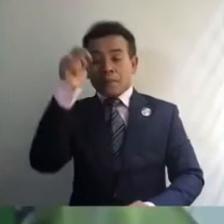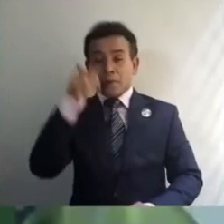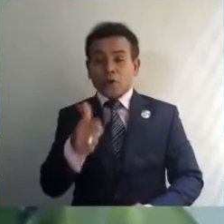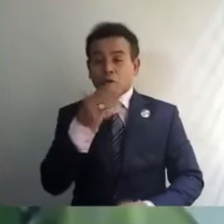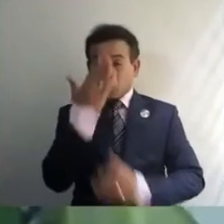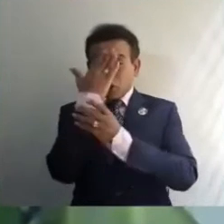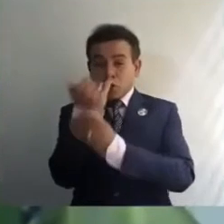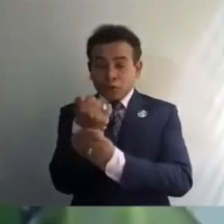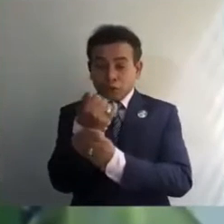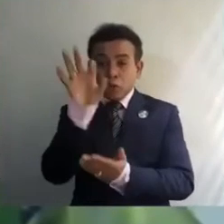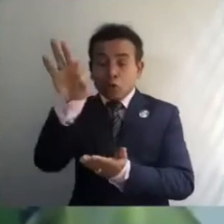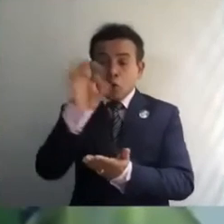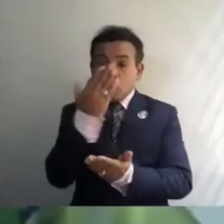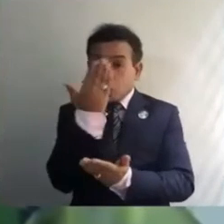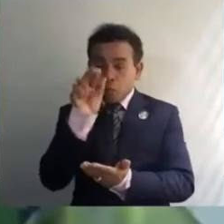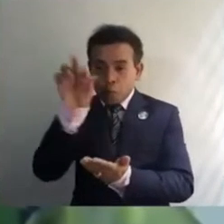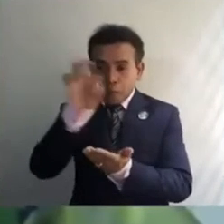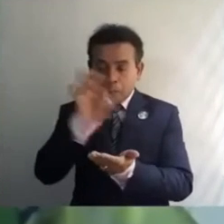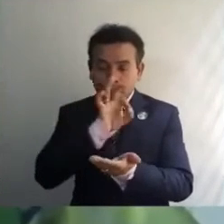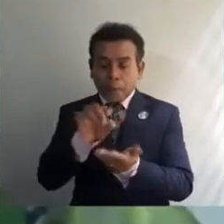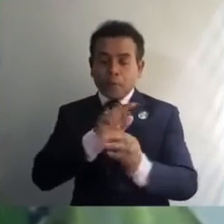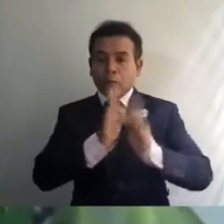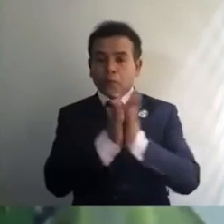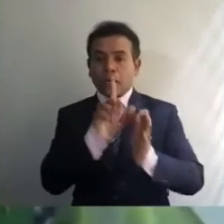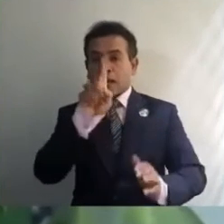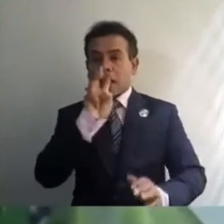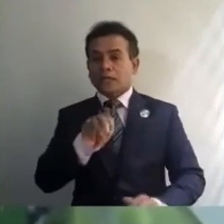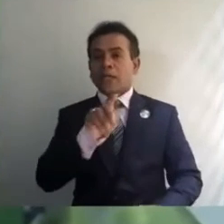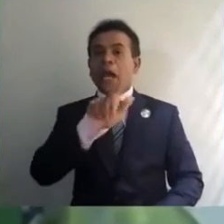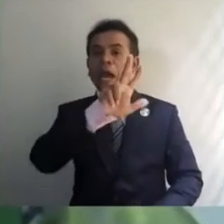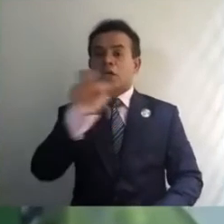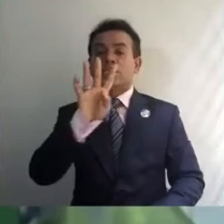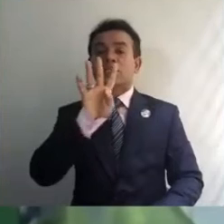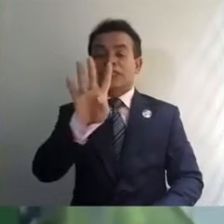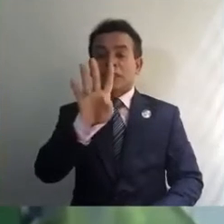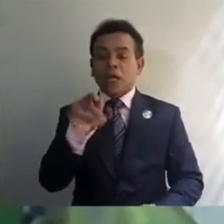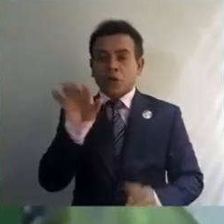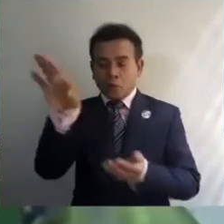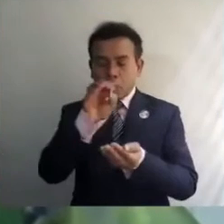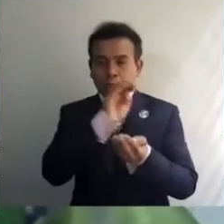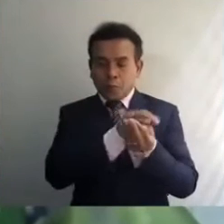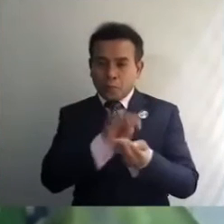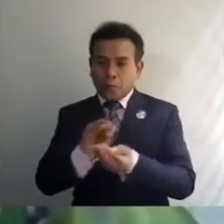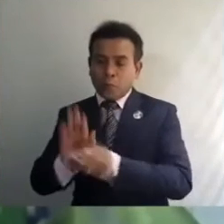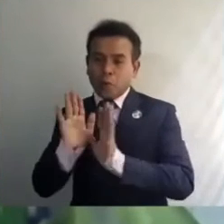1804 এবং পরীক্ষা করা হয়েছে পূর্বের নমুনা সহ